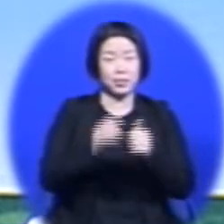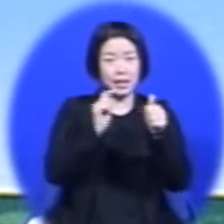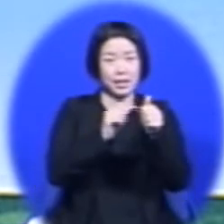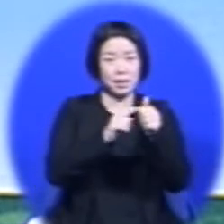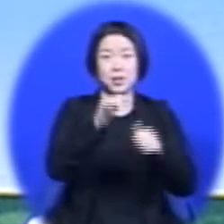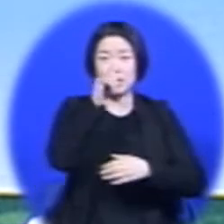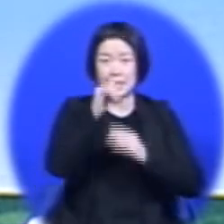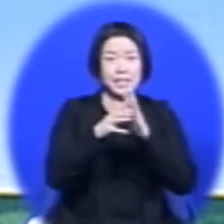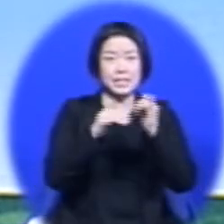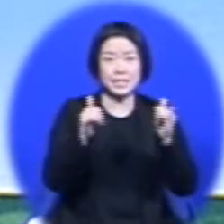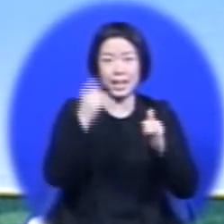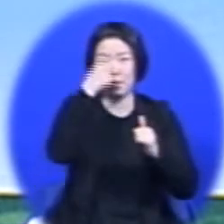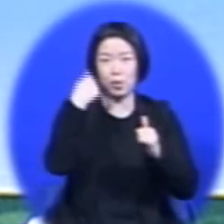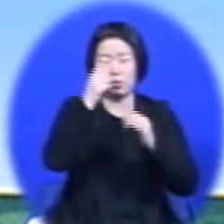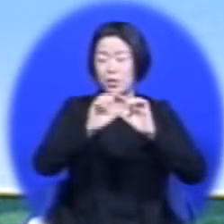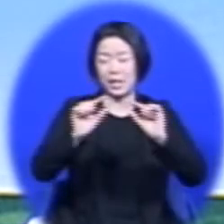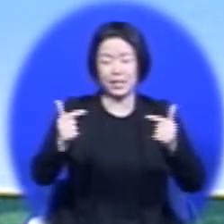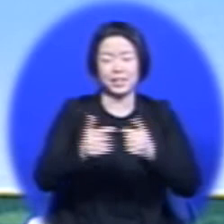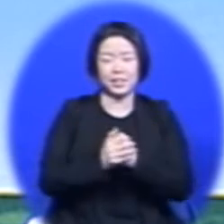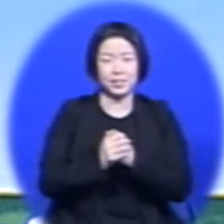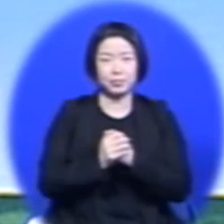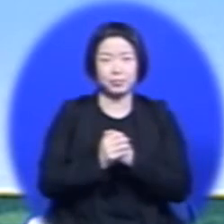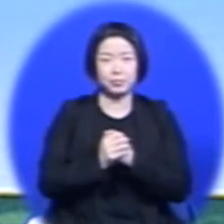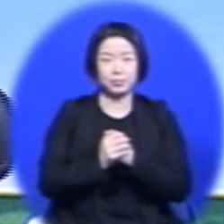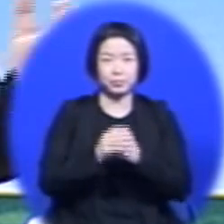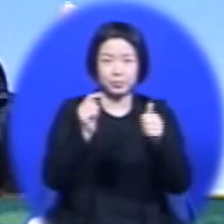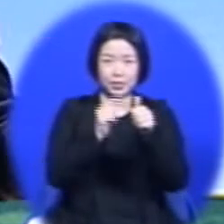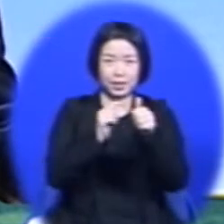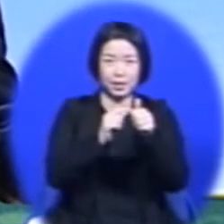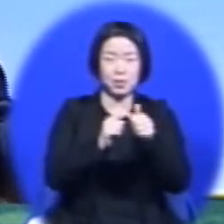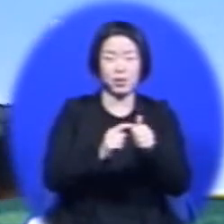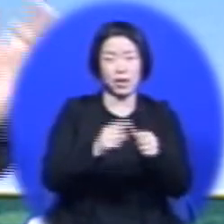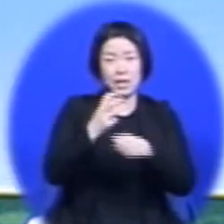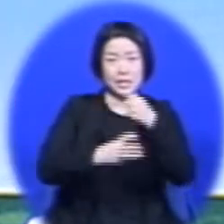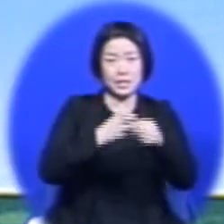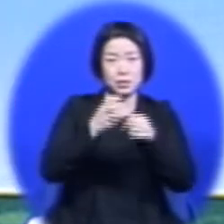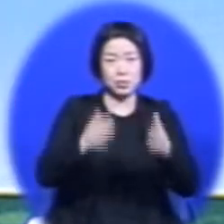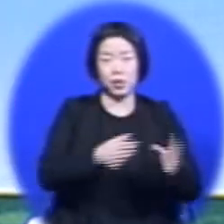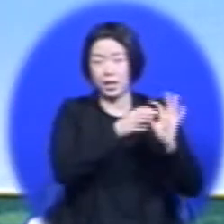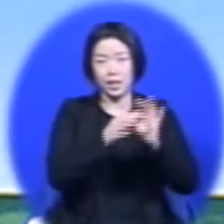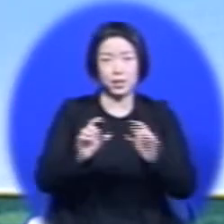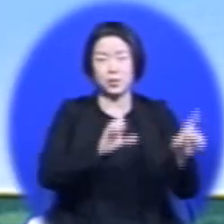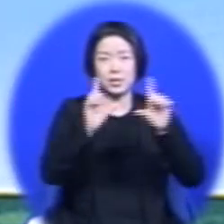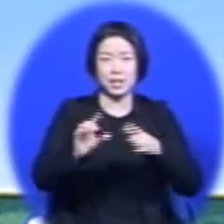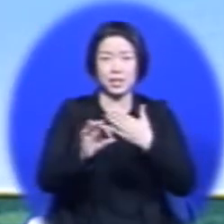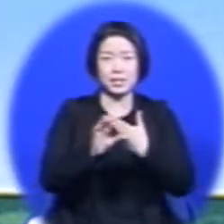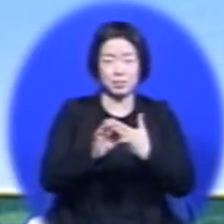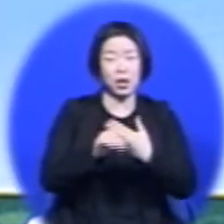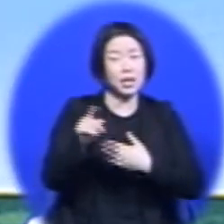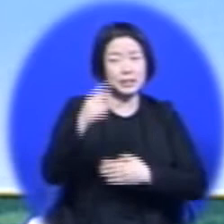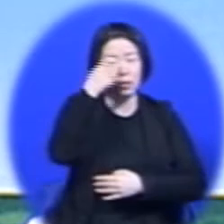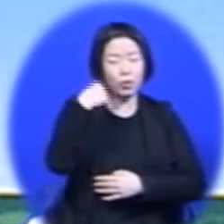남편이 있는 사람이 얼굴이 아니래요. 네. 남편과 30년 계속 살았으면 그런 얼굴일 수가 없더라.